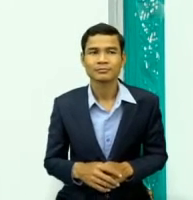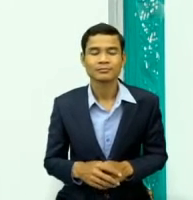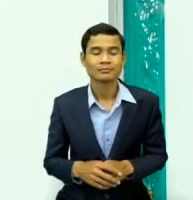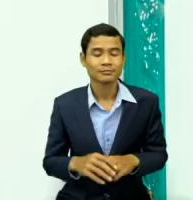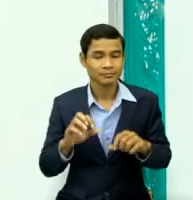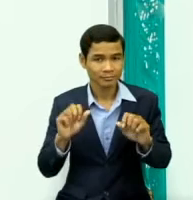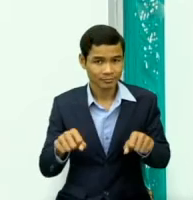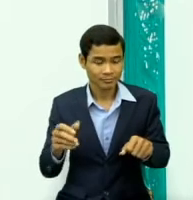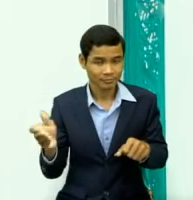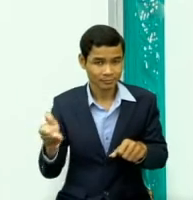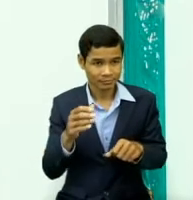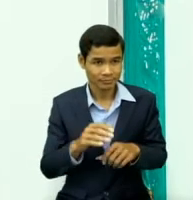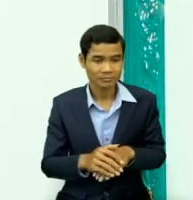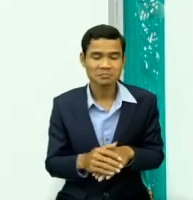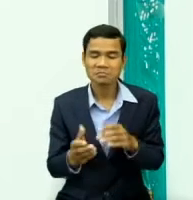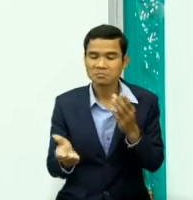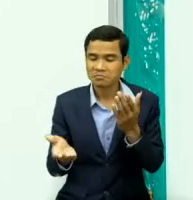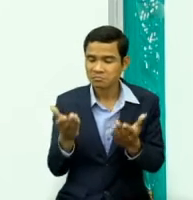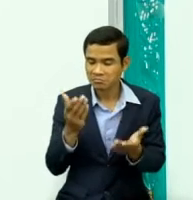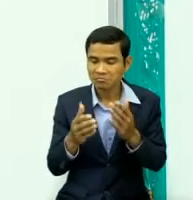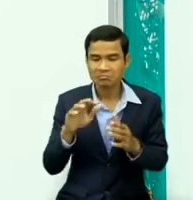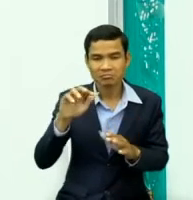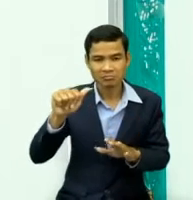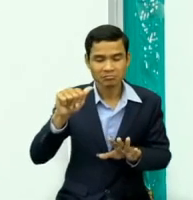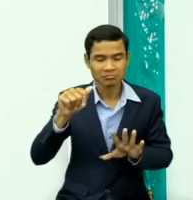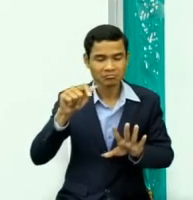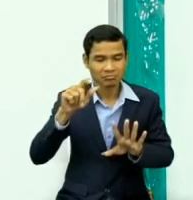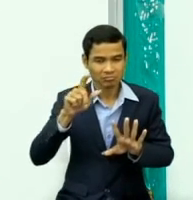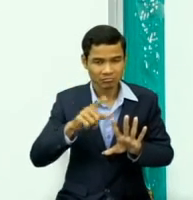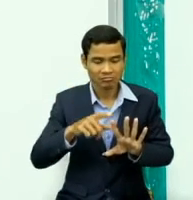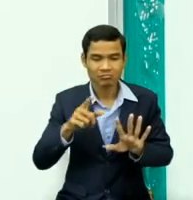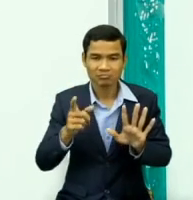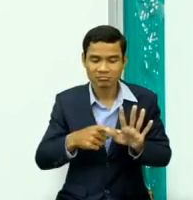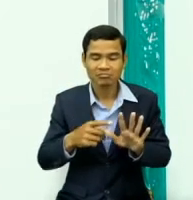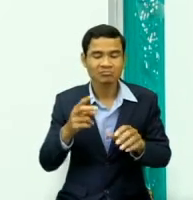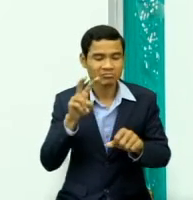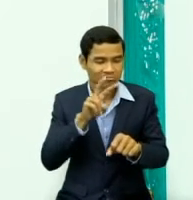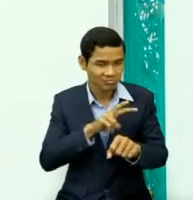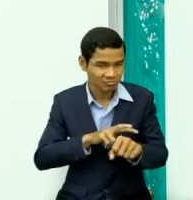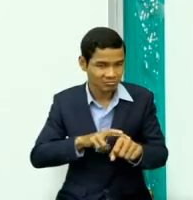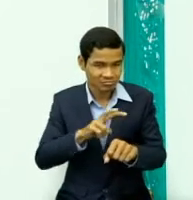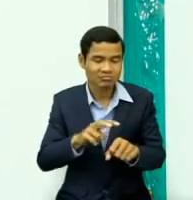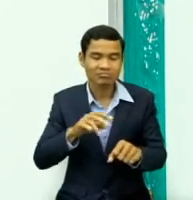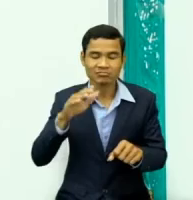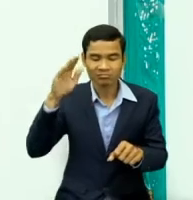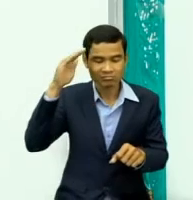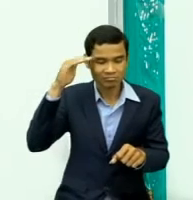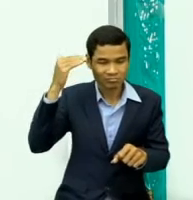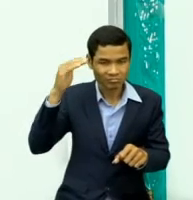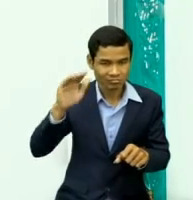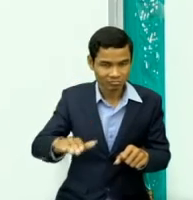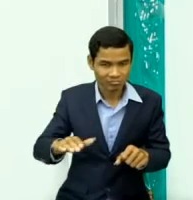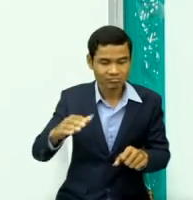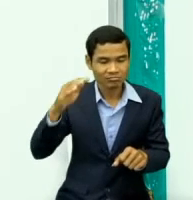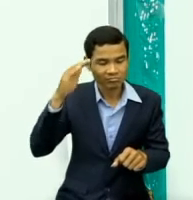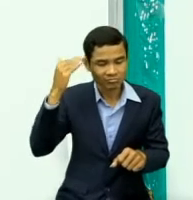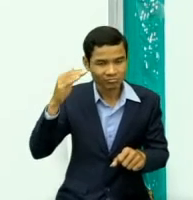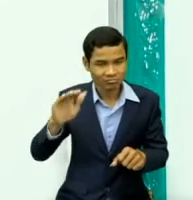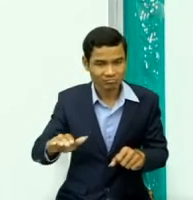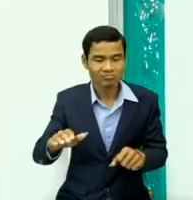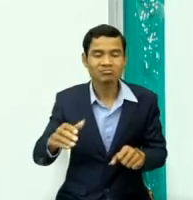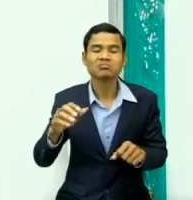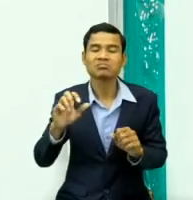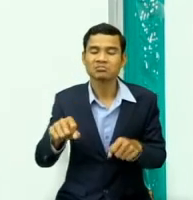chà bà hai chị chai nhá quạt chỉ không may để chế mơ thai ô nè con nó đại quát chà mơ thai tóm chai chà